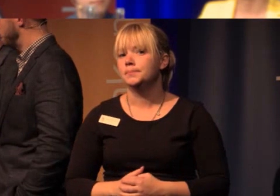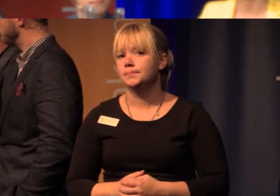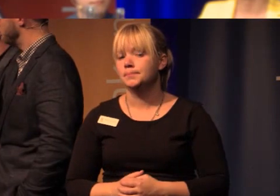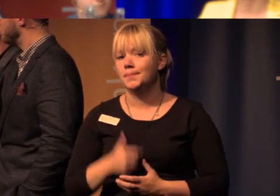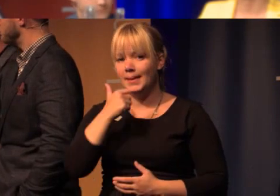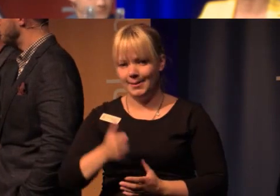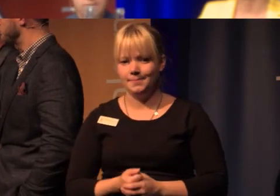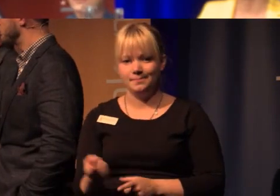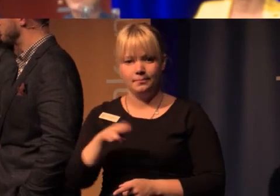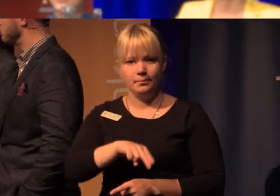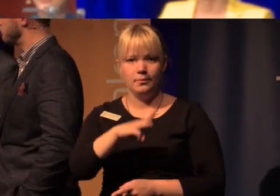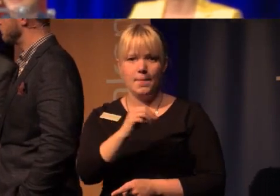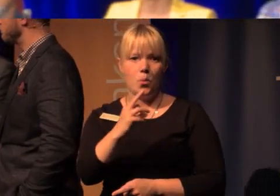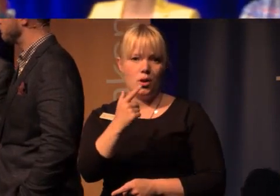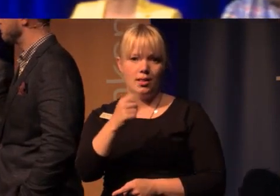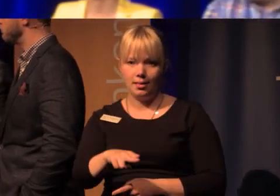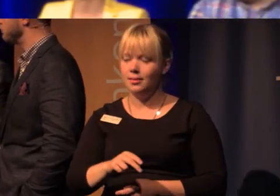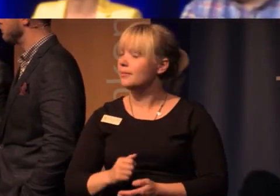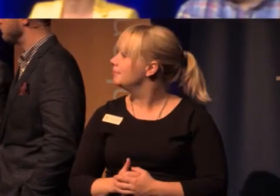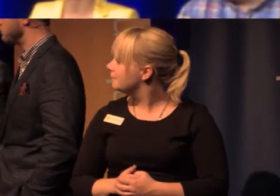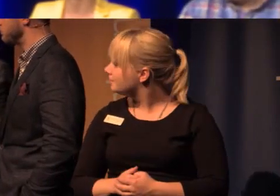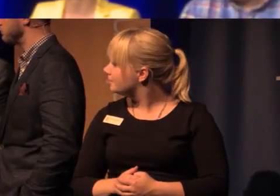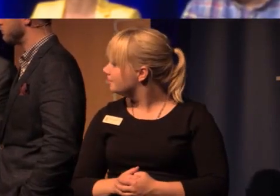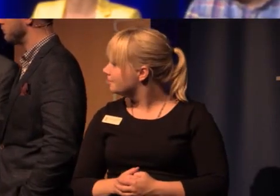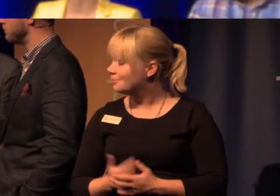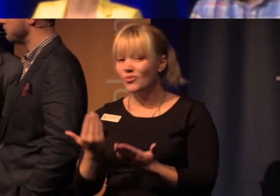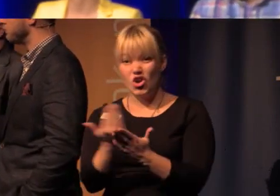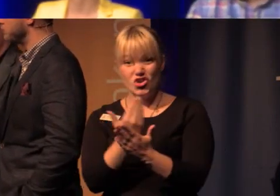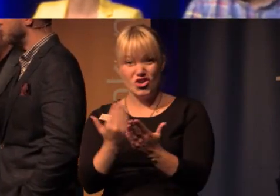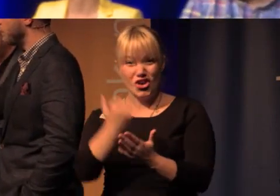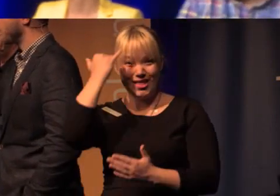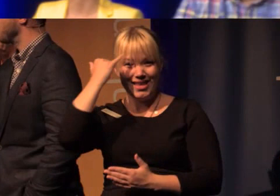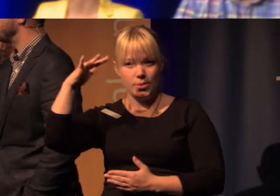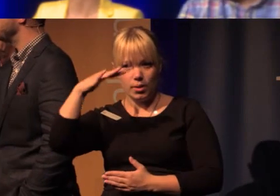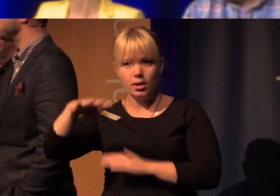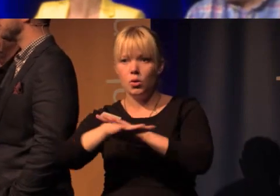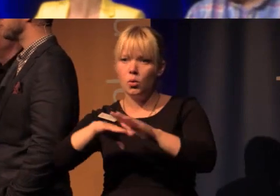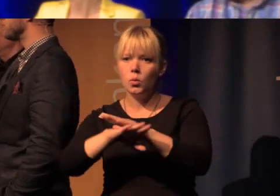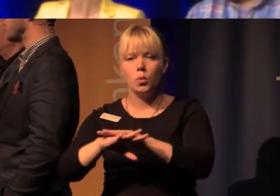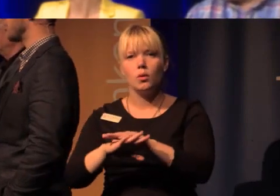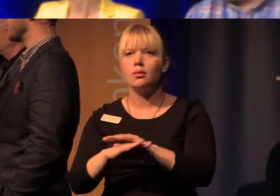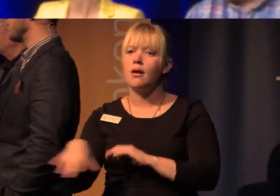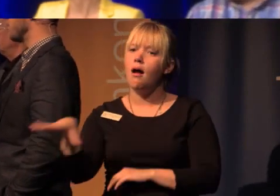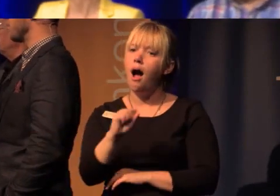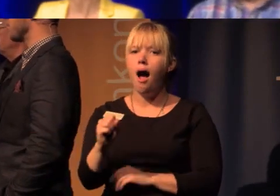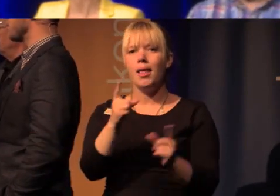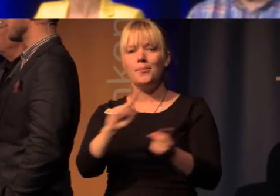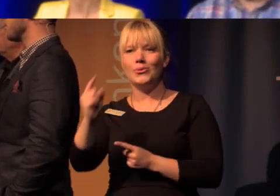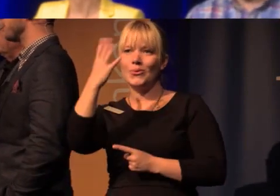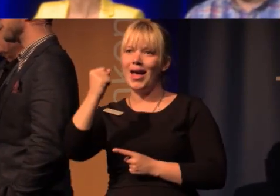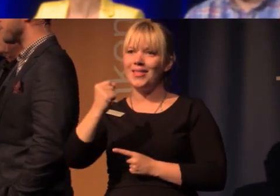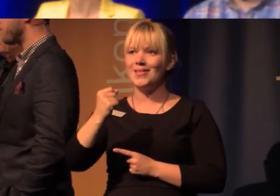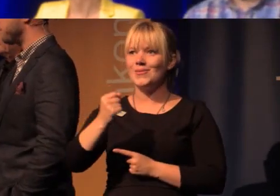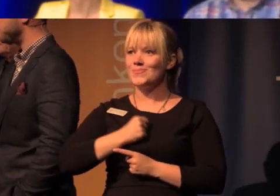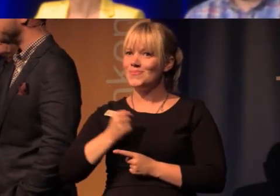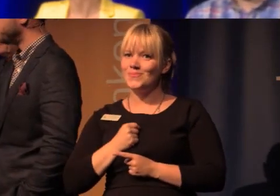Varsågod, Mårten. Ja, en utgångspunkt i den gröna ideologin, det är att varje människa ska få möjlighet att ta tillvara på sin kreativitet och